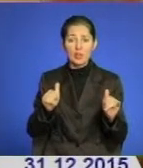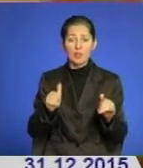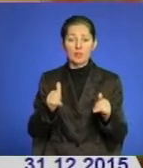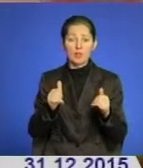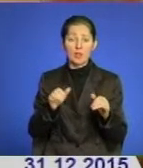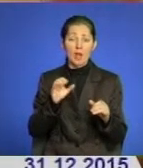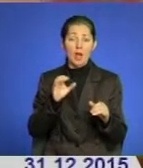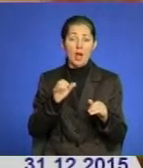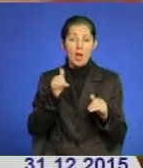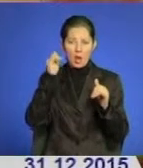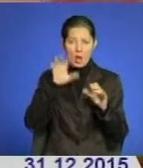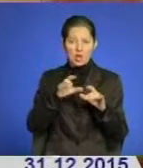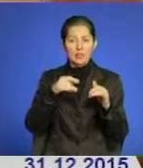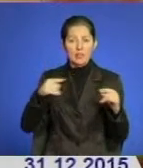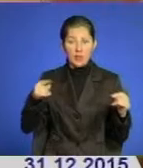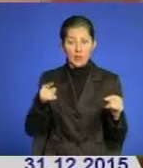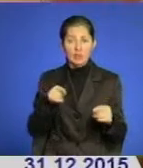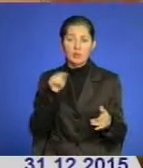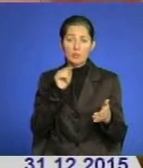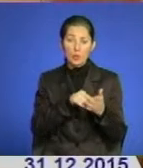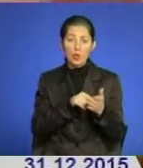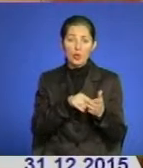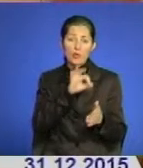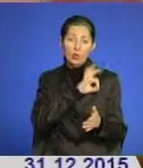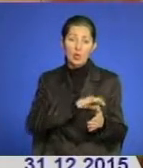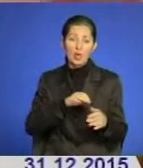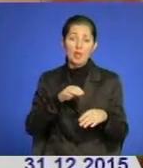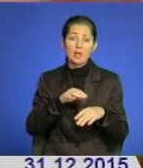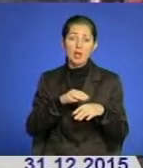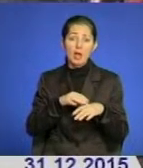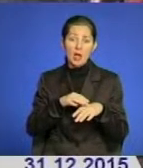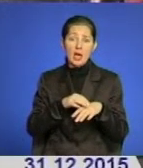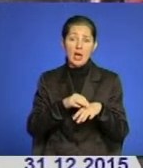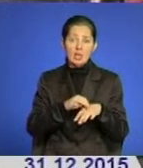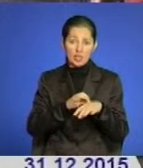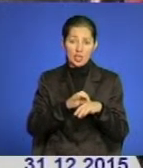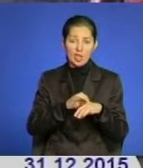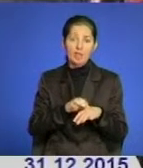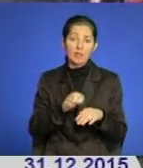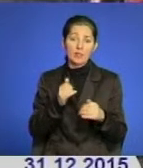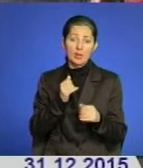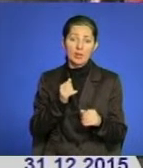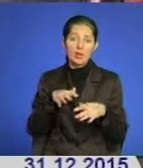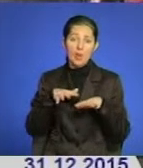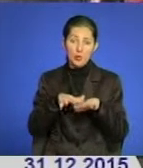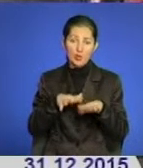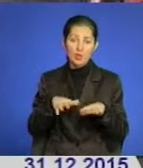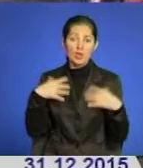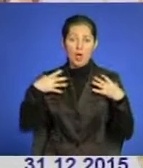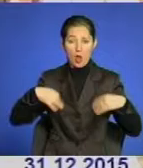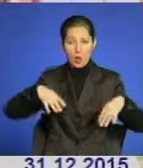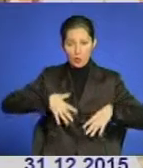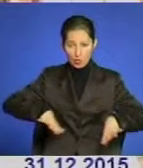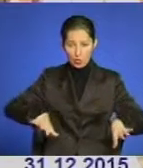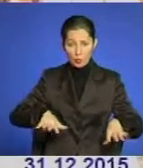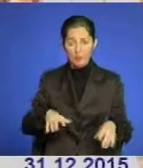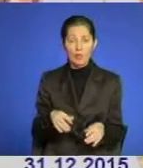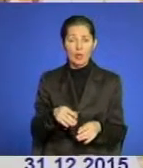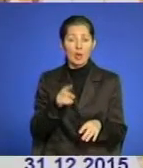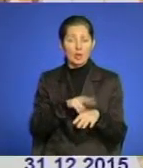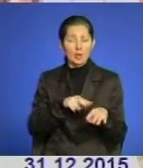метою подальшого використання даних шкір у виготовленні хутрових виробів. Поліцейські Збаразького відділення підозрюють у вчиненні крадіжки цінного